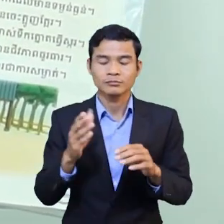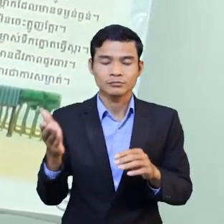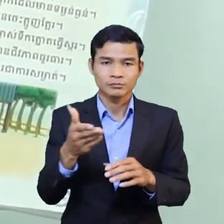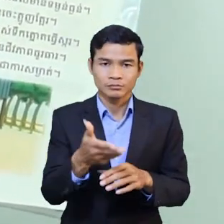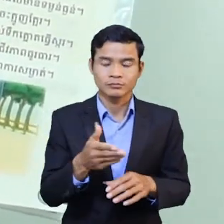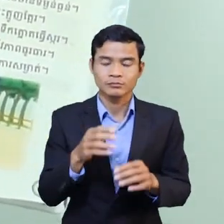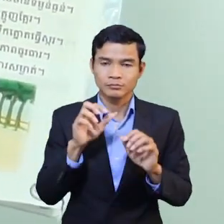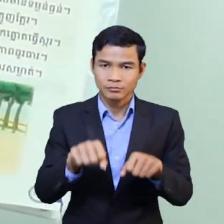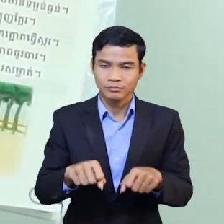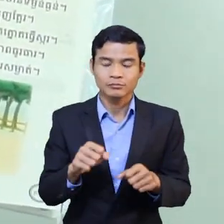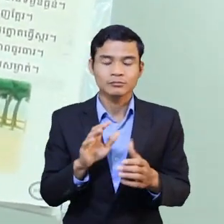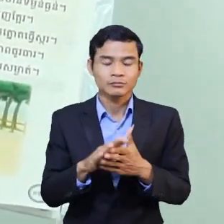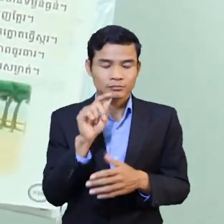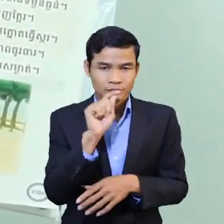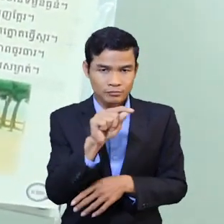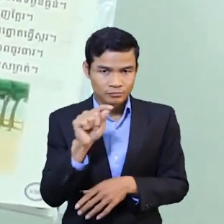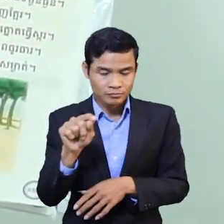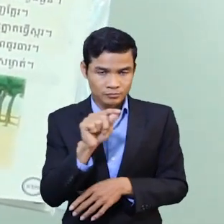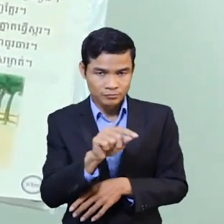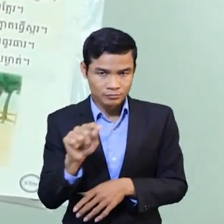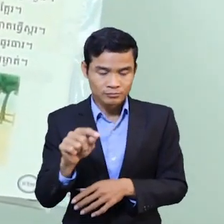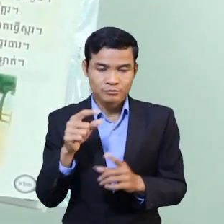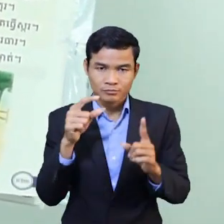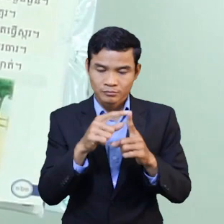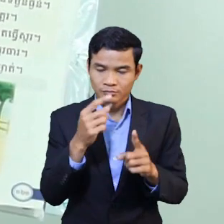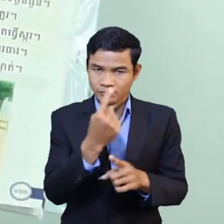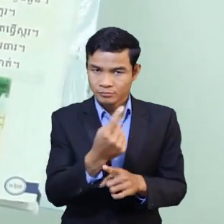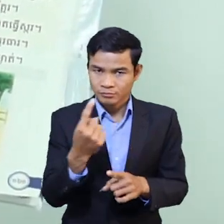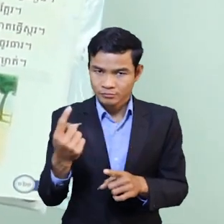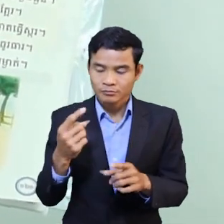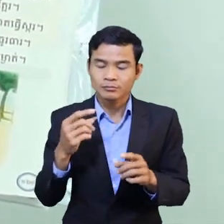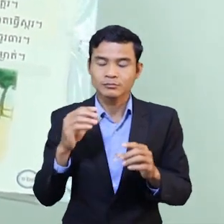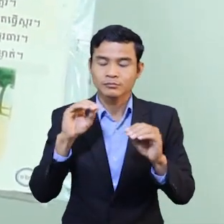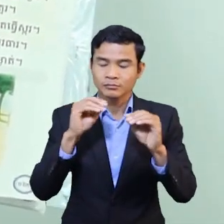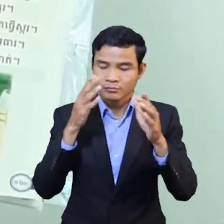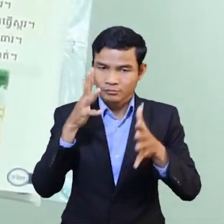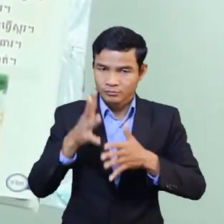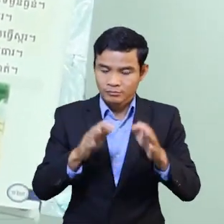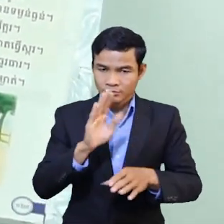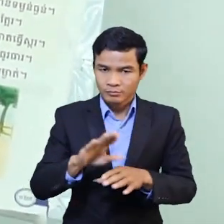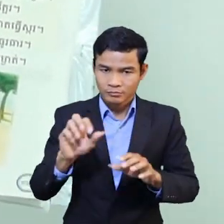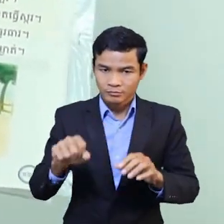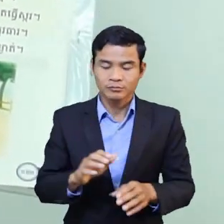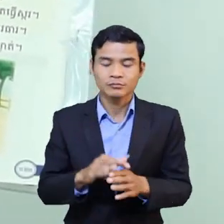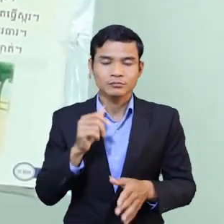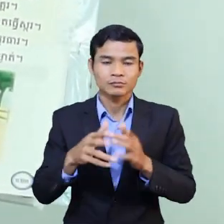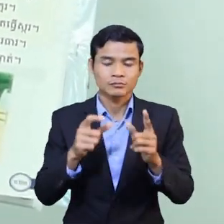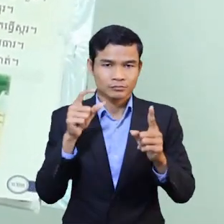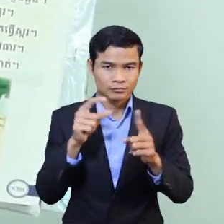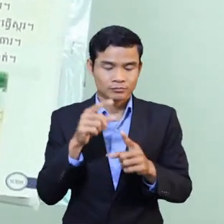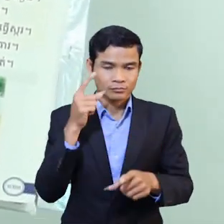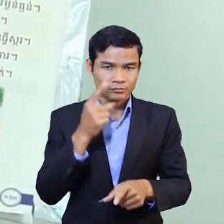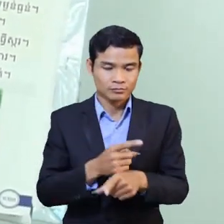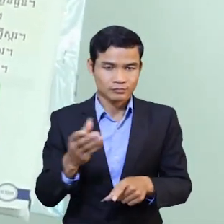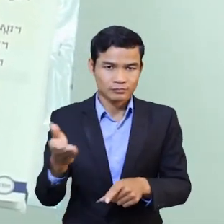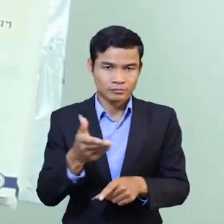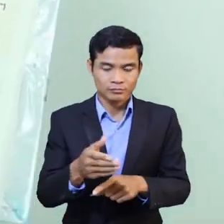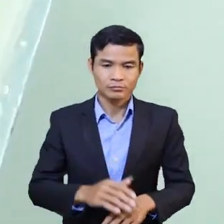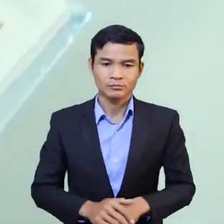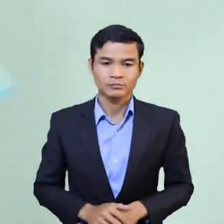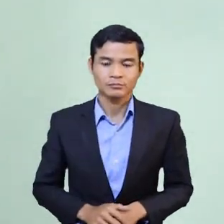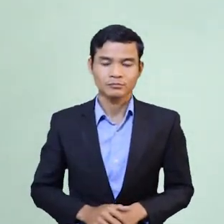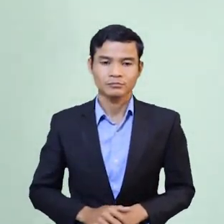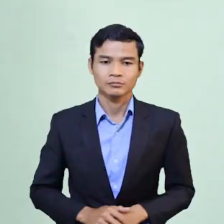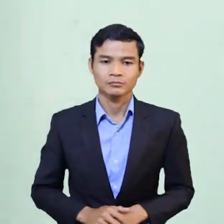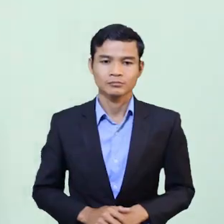con trời chừng ớt ở trong bí ni môi để dừng bàn án chà hai con trời ăn bí ở bàn trầm trời nà con